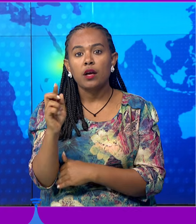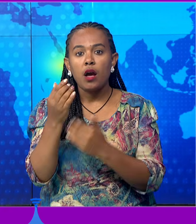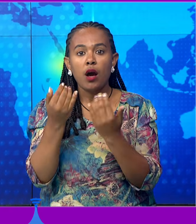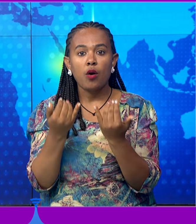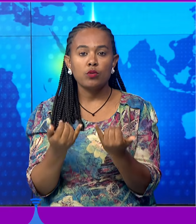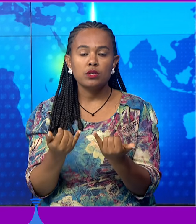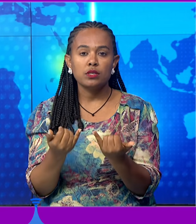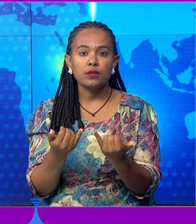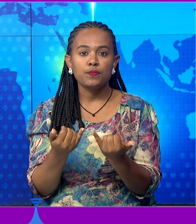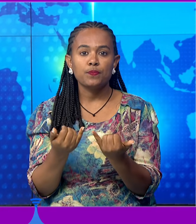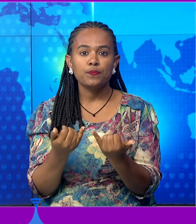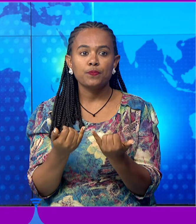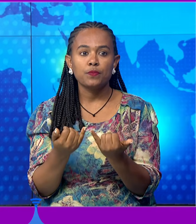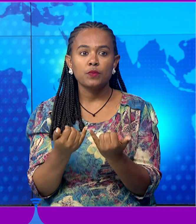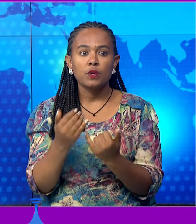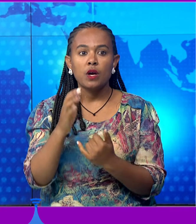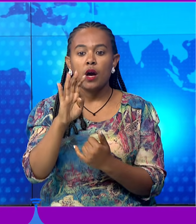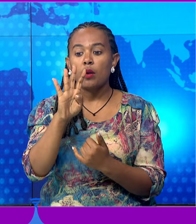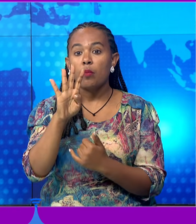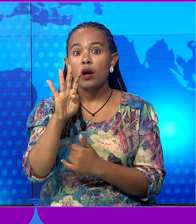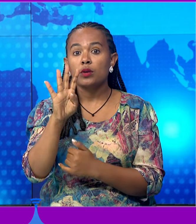አሁንስ